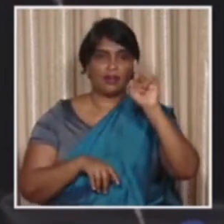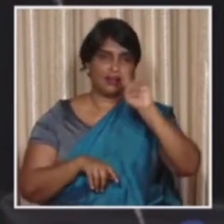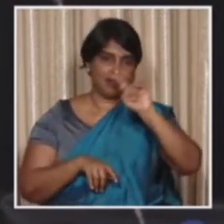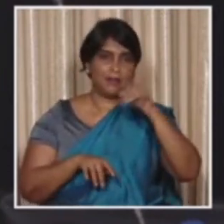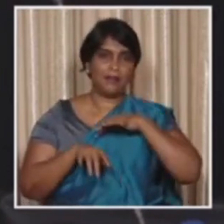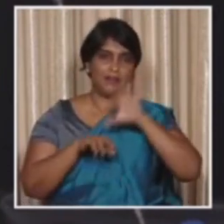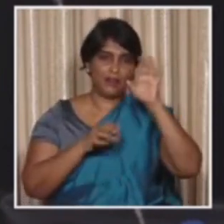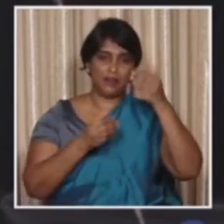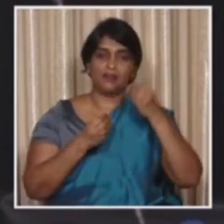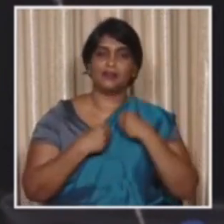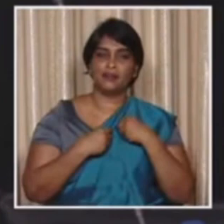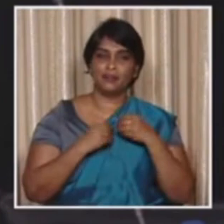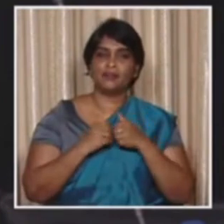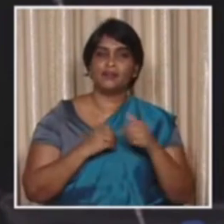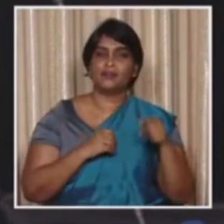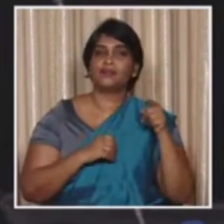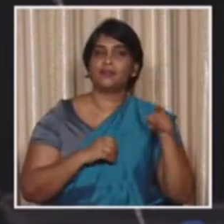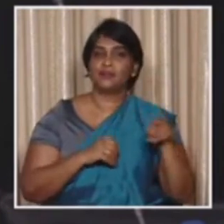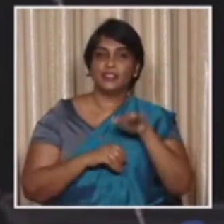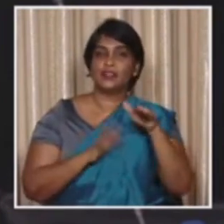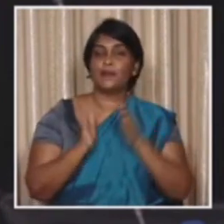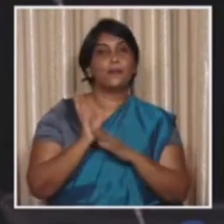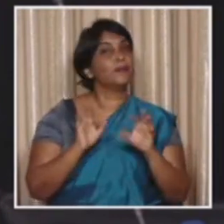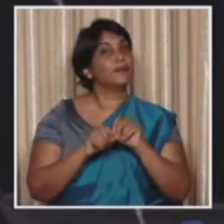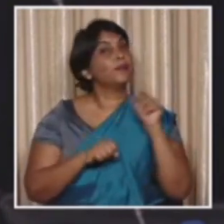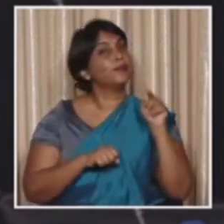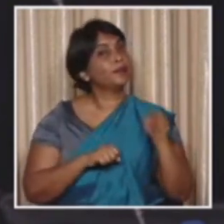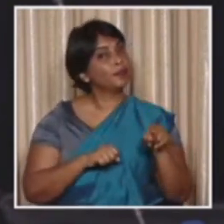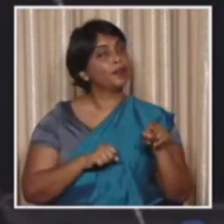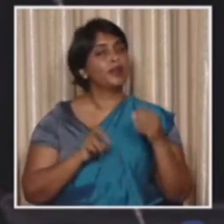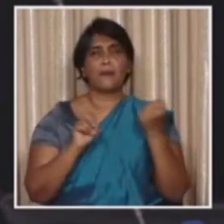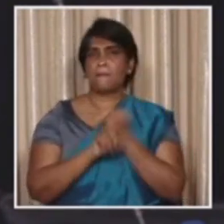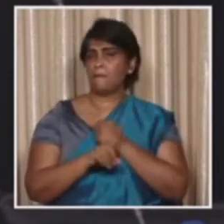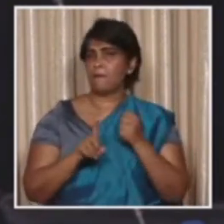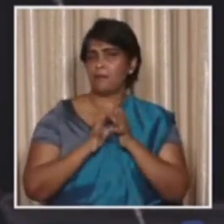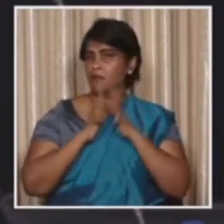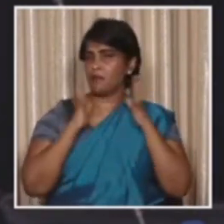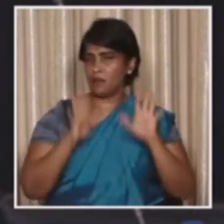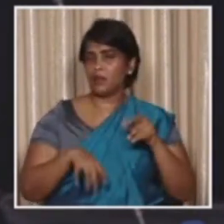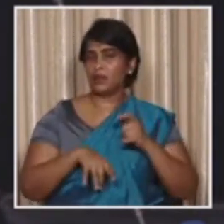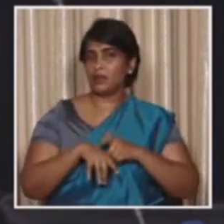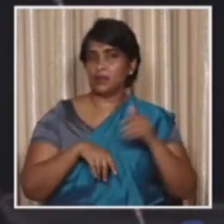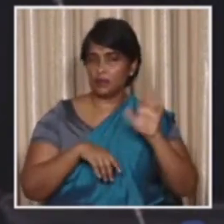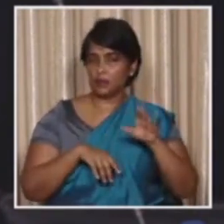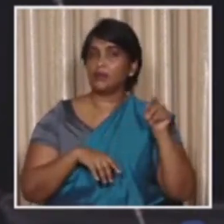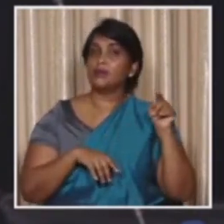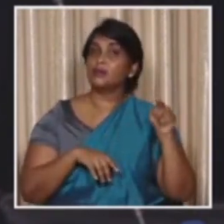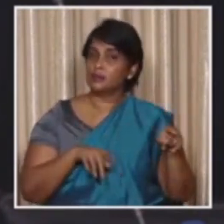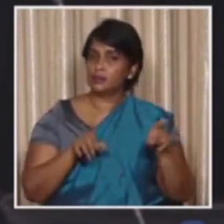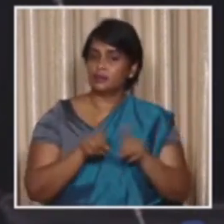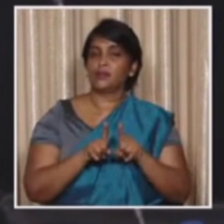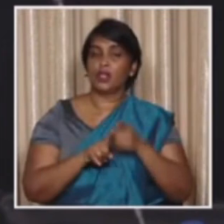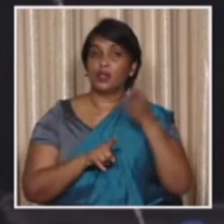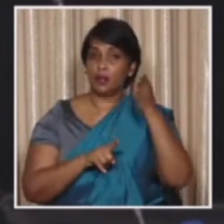ithin gannat bæne. Samaja madhya kiyana eke balapæma itha prabalawa thiyena kaalayak. E wagema